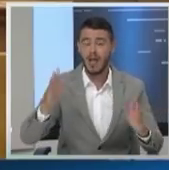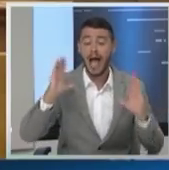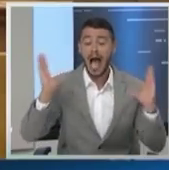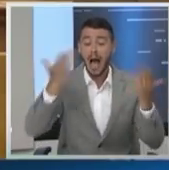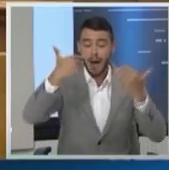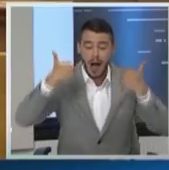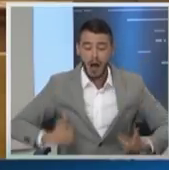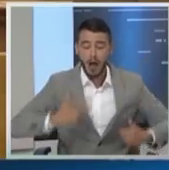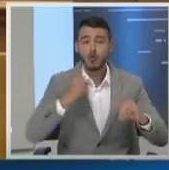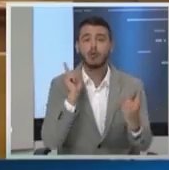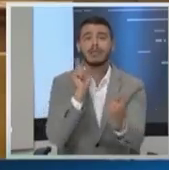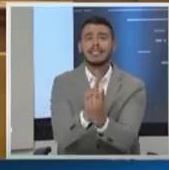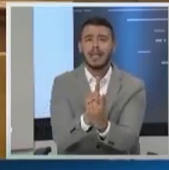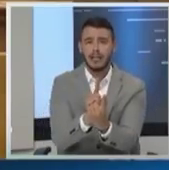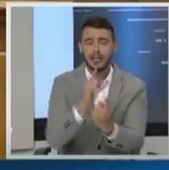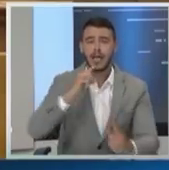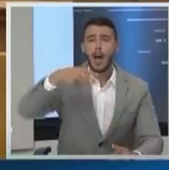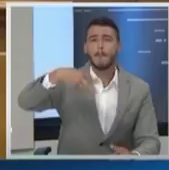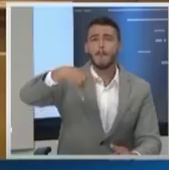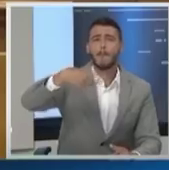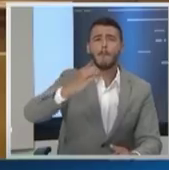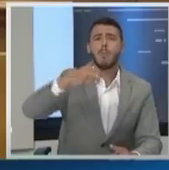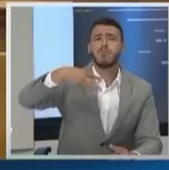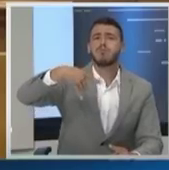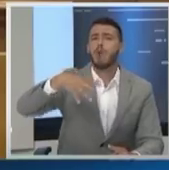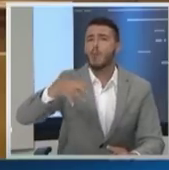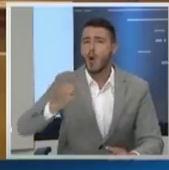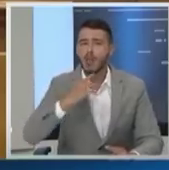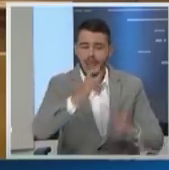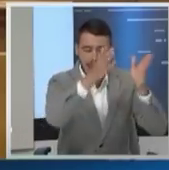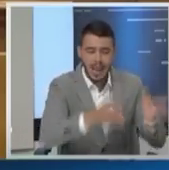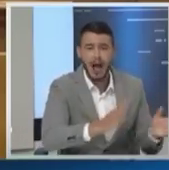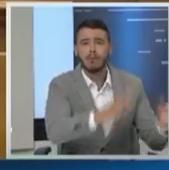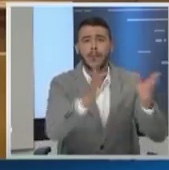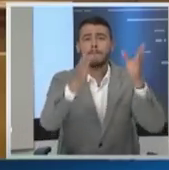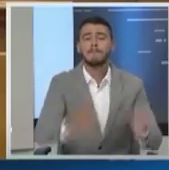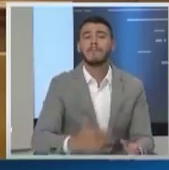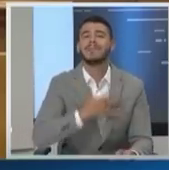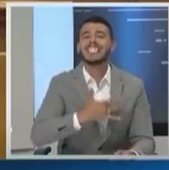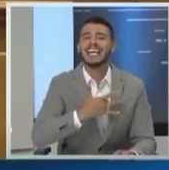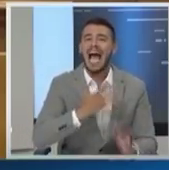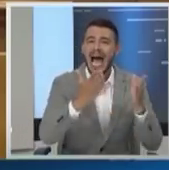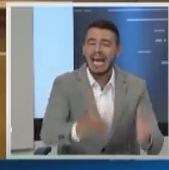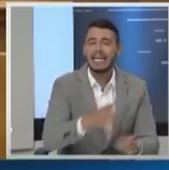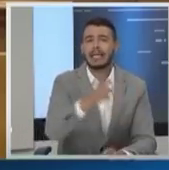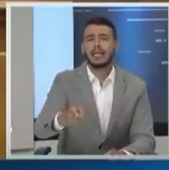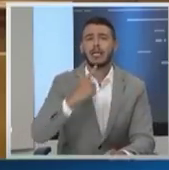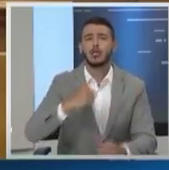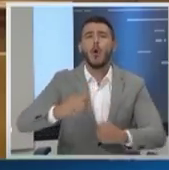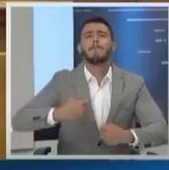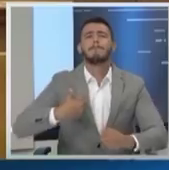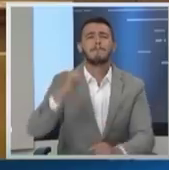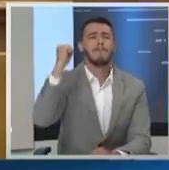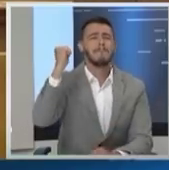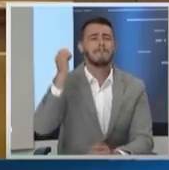συναντήσει τον κύριο Μπόμπολα, τον κύριο Ψυχάρη, τον κύριο Μαρινάκη, τον κύριο Καλογρίτσαν και αυτόν μάλλον πρέπει